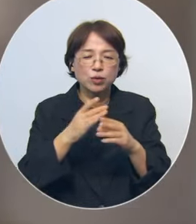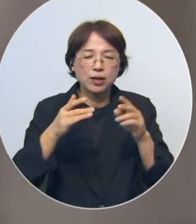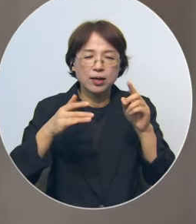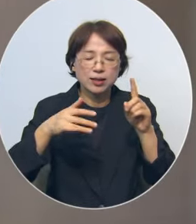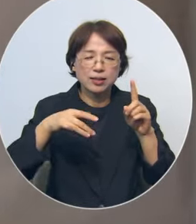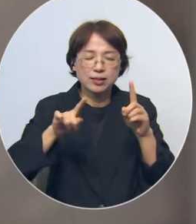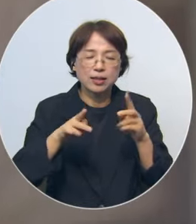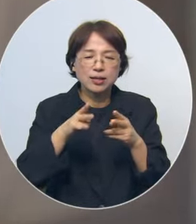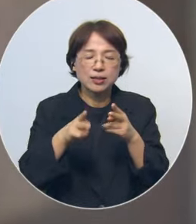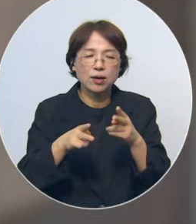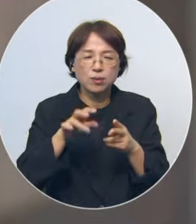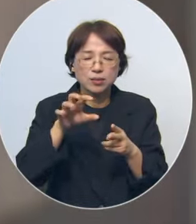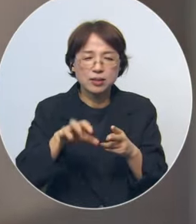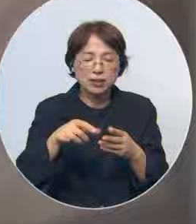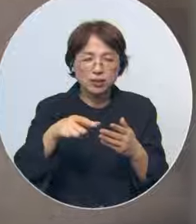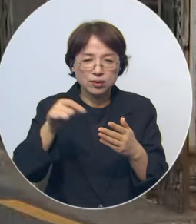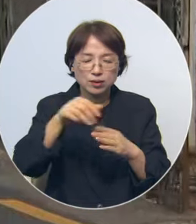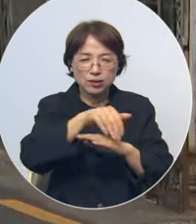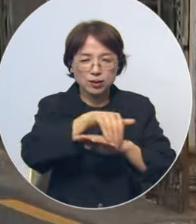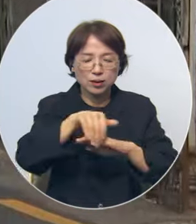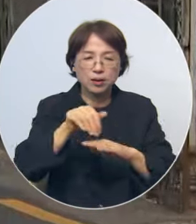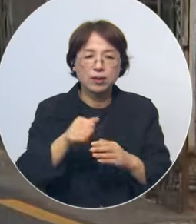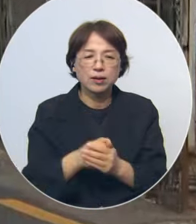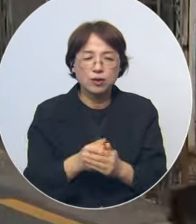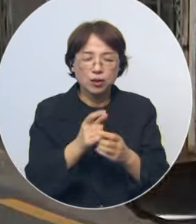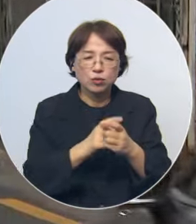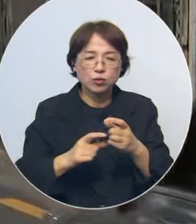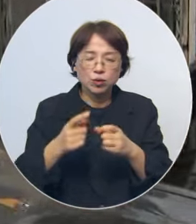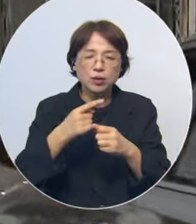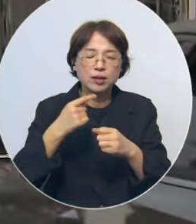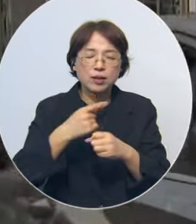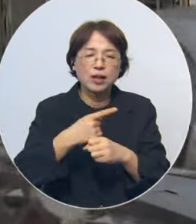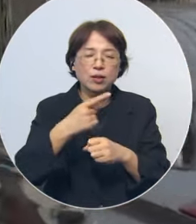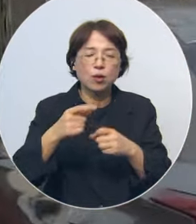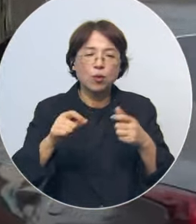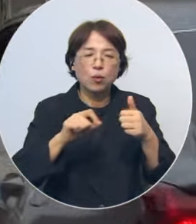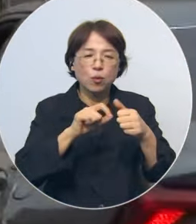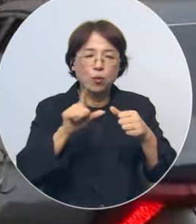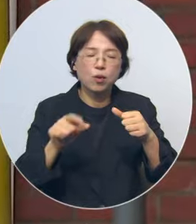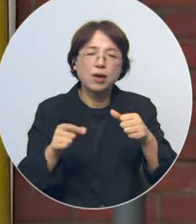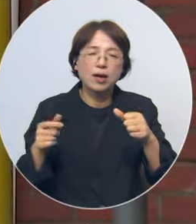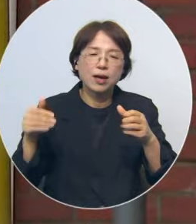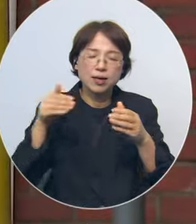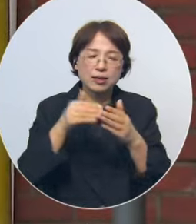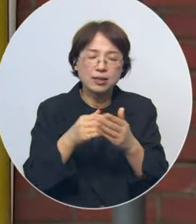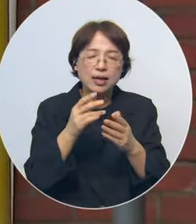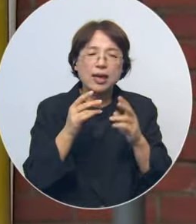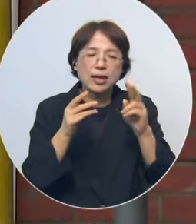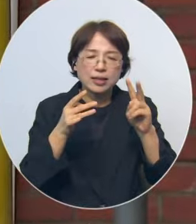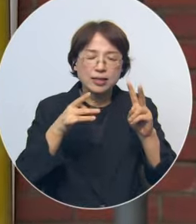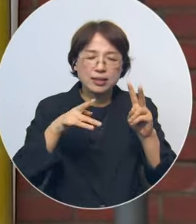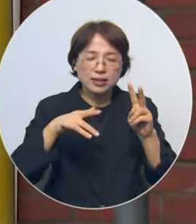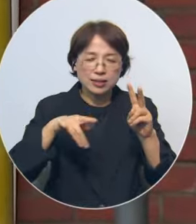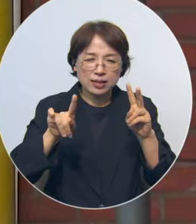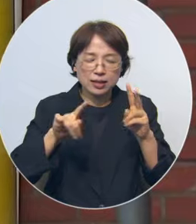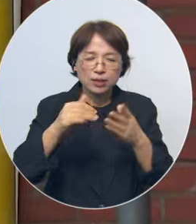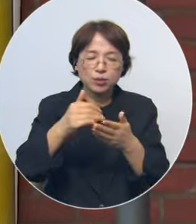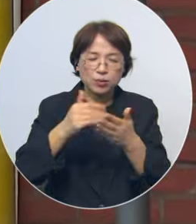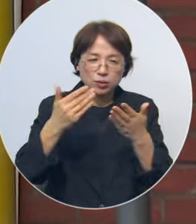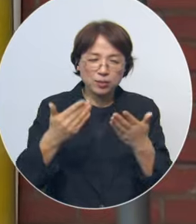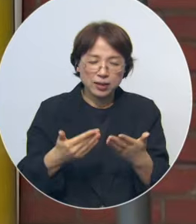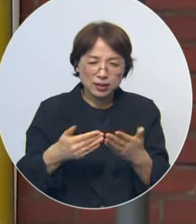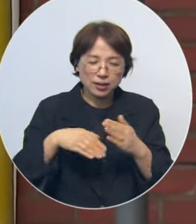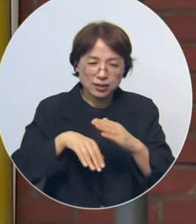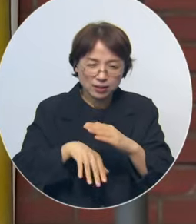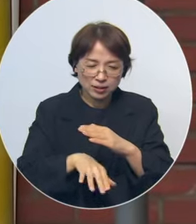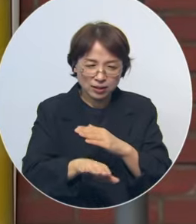사업지를 선정할 것이라고 밝혔습니다. 추가로 내년 5월까지 2차로 추가 사업 제안 접수를 받아 전체 지하화